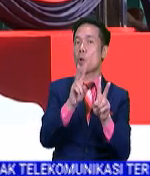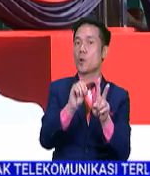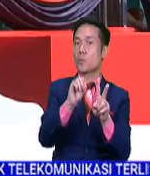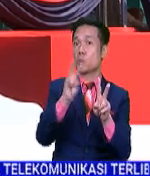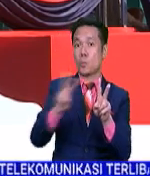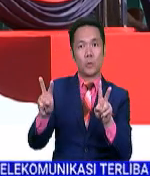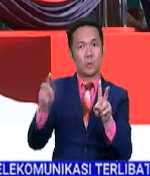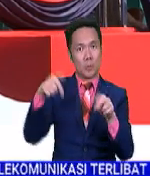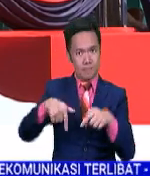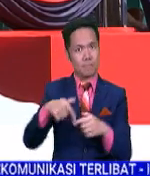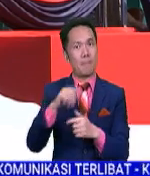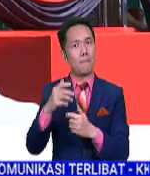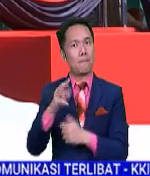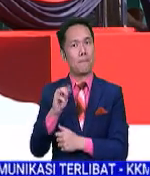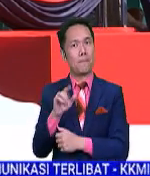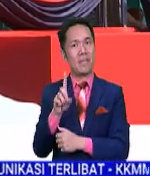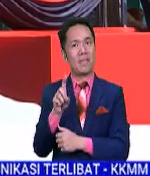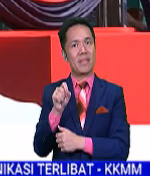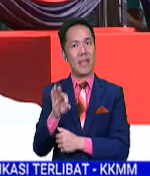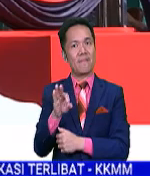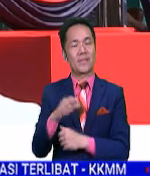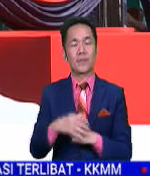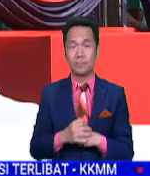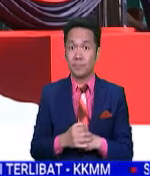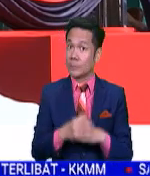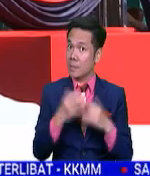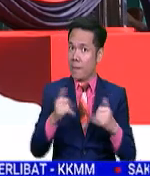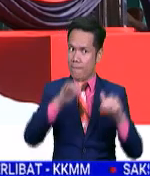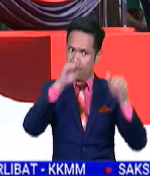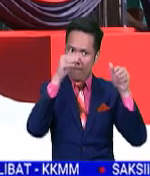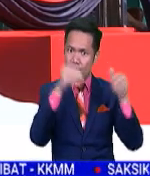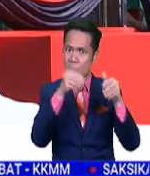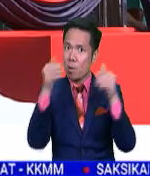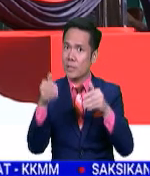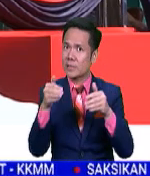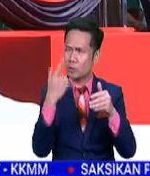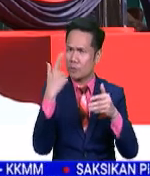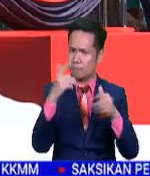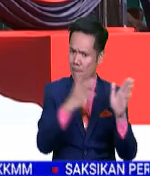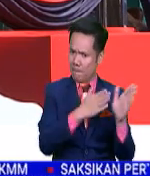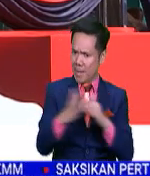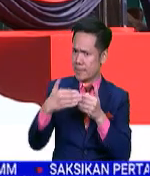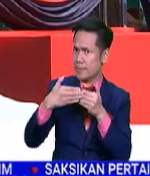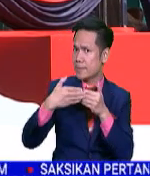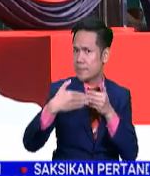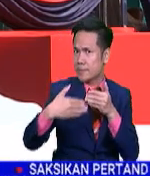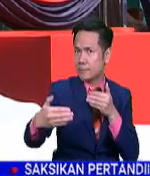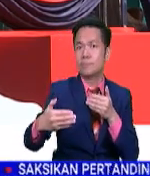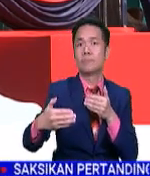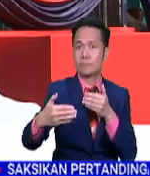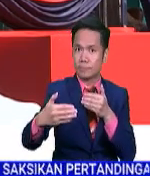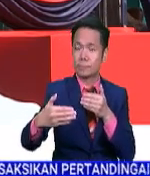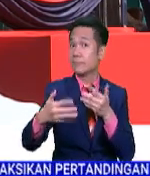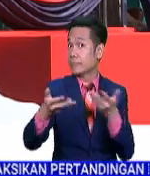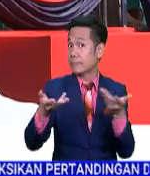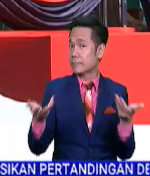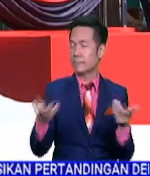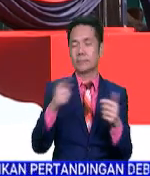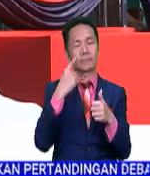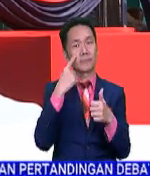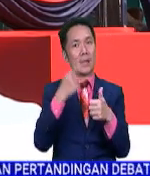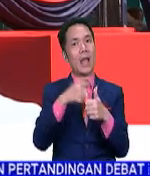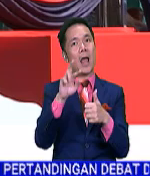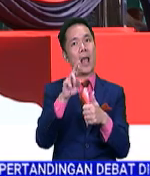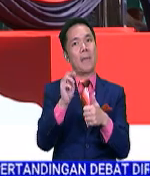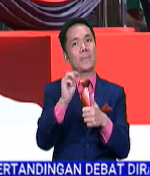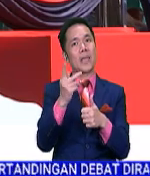kita. MINDEF akan turut memberi tumpuan terhadap rancangan jangka masa panjang melalui Rancangan